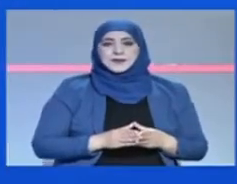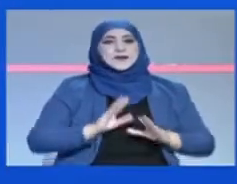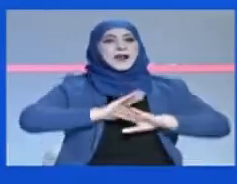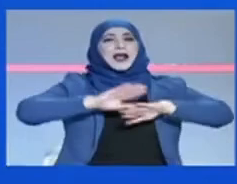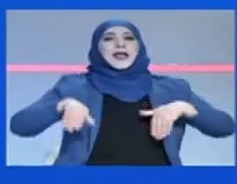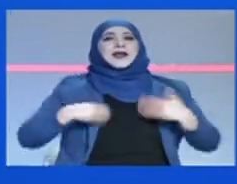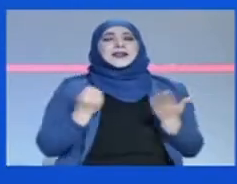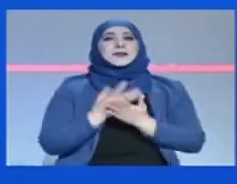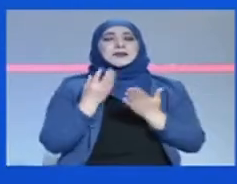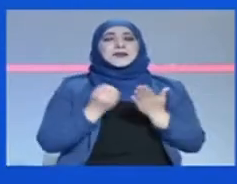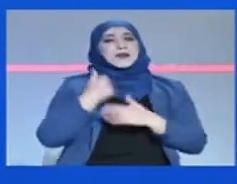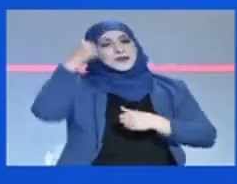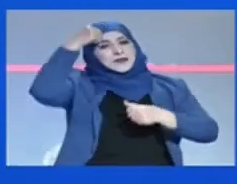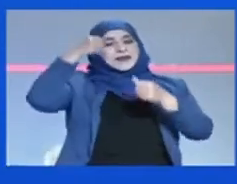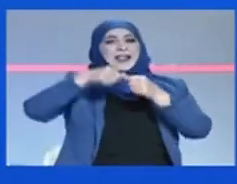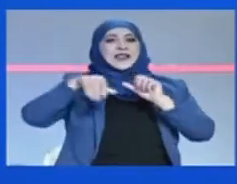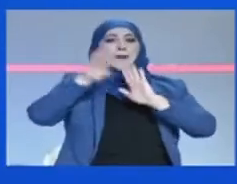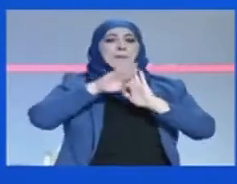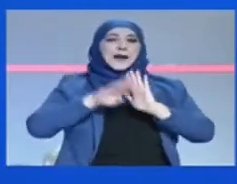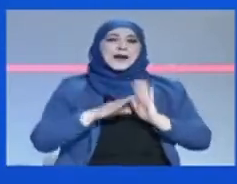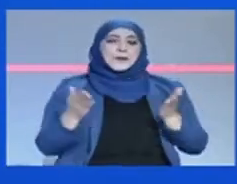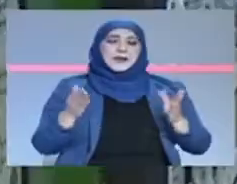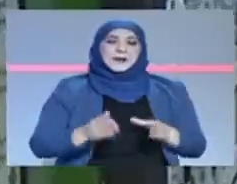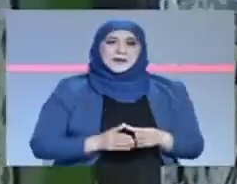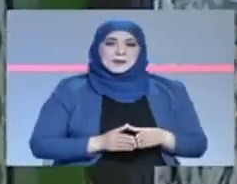ختم النشرة وهذا تذكير بالعناوين: